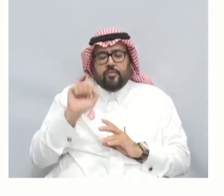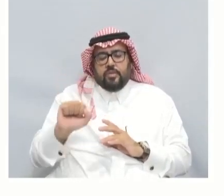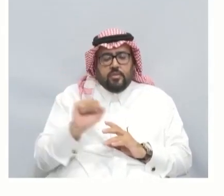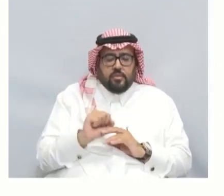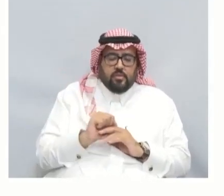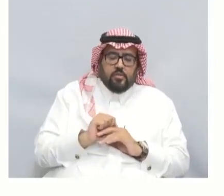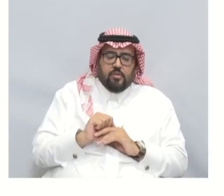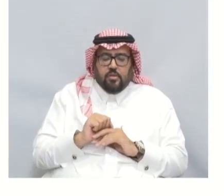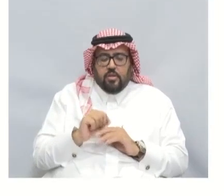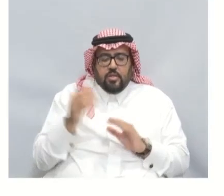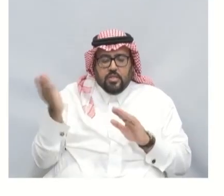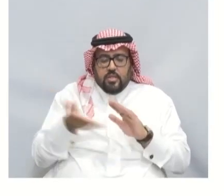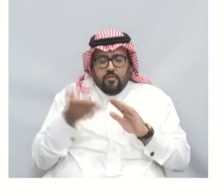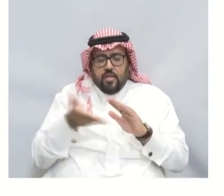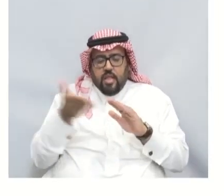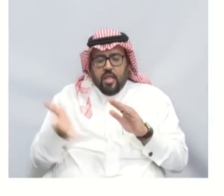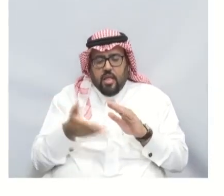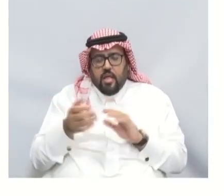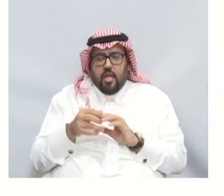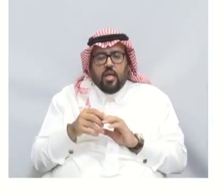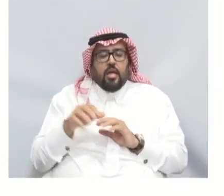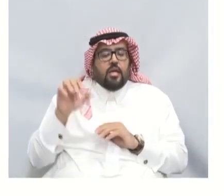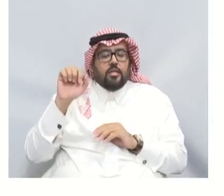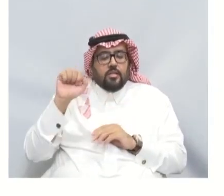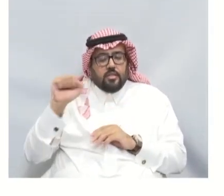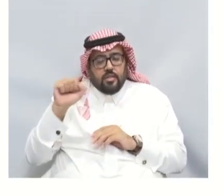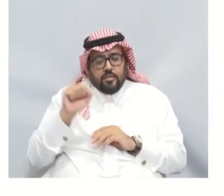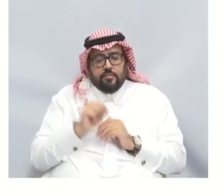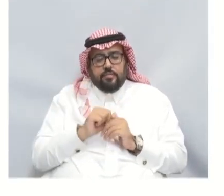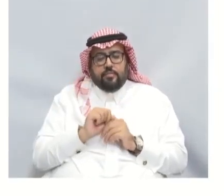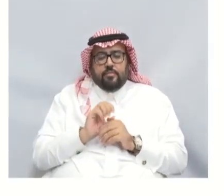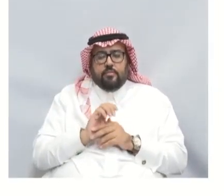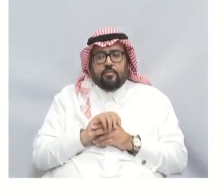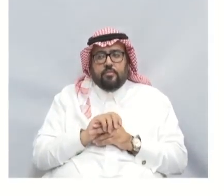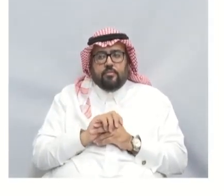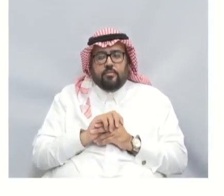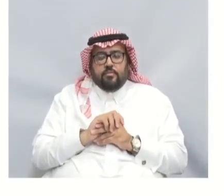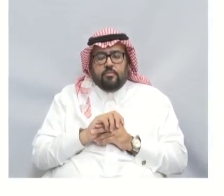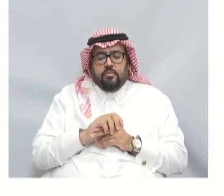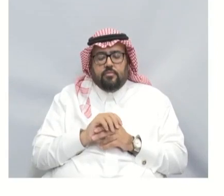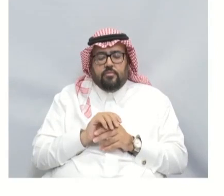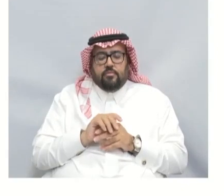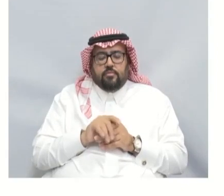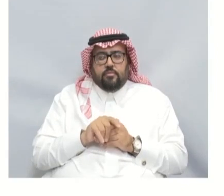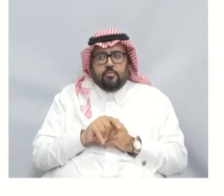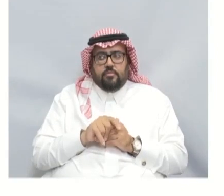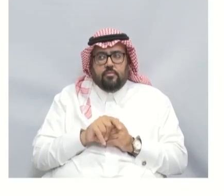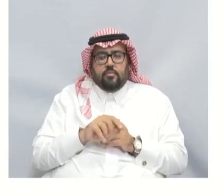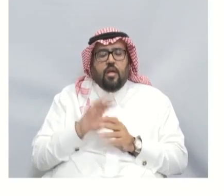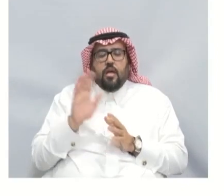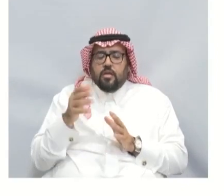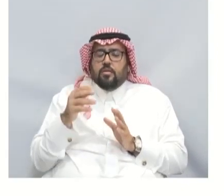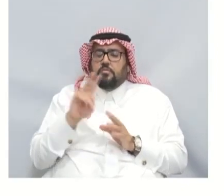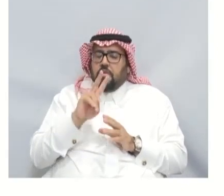بالبراكين. صفائح أرضية، ما هو برأيكم صفائح أرضية؟ الصفائح مرتبطة بماذا؟ بكل